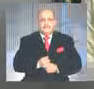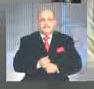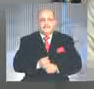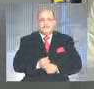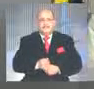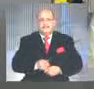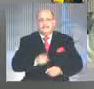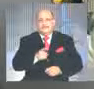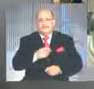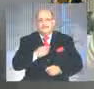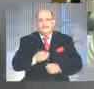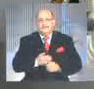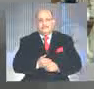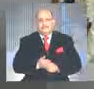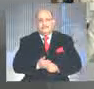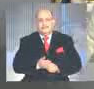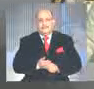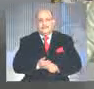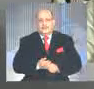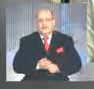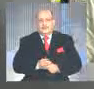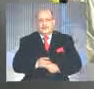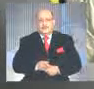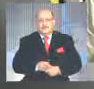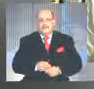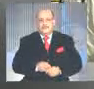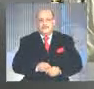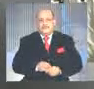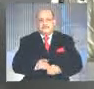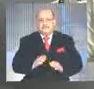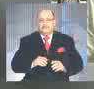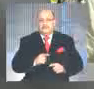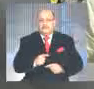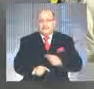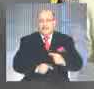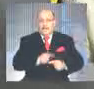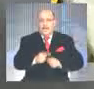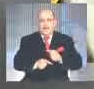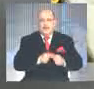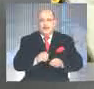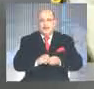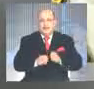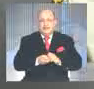اطار دعمنا كيف للجيش الوطني في دفاعه على